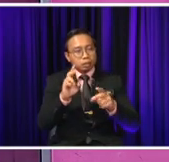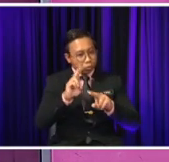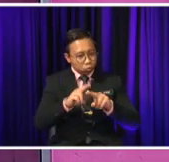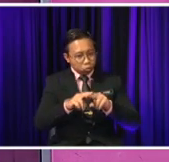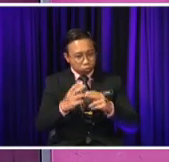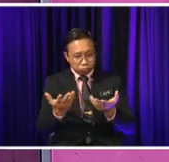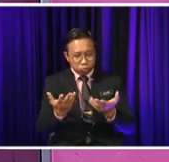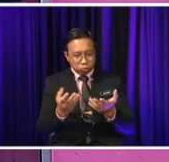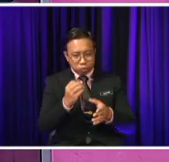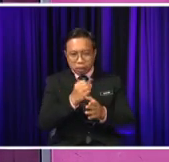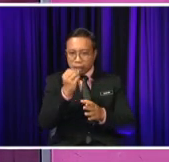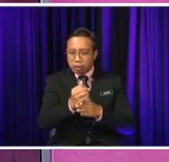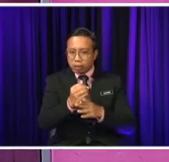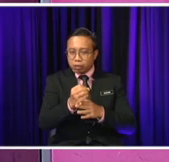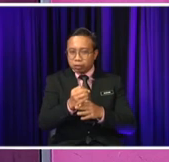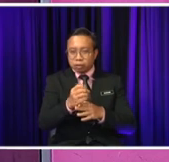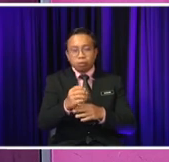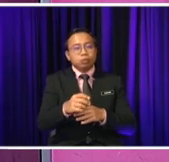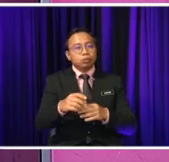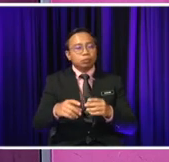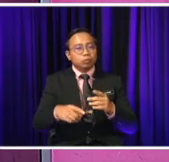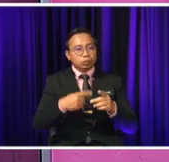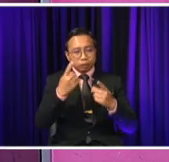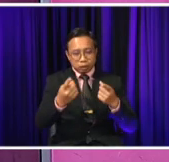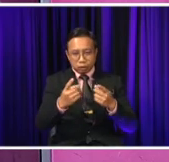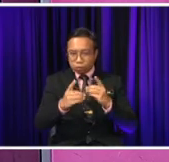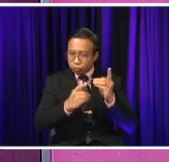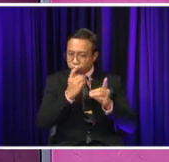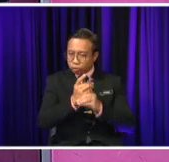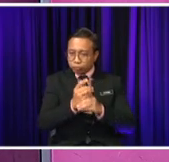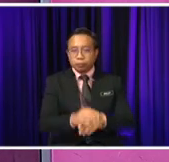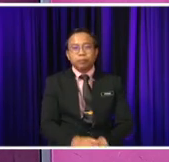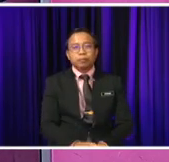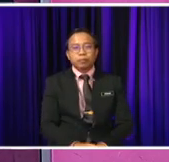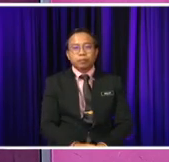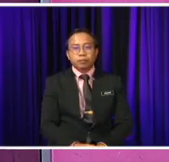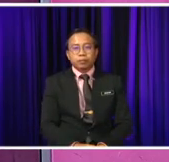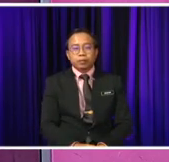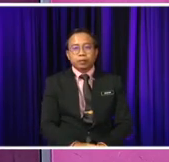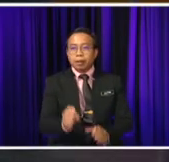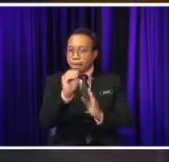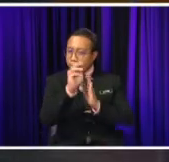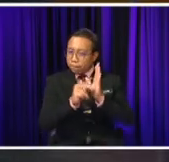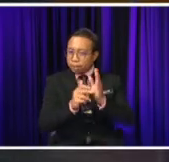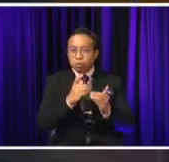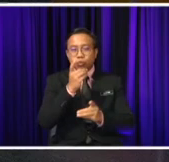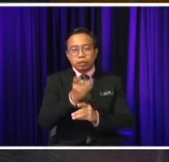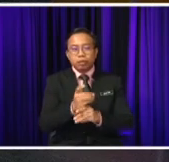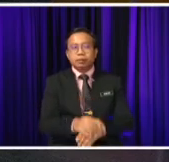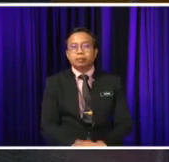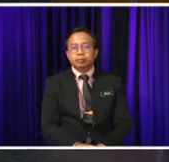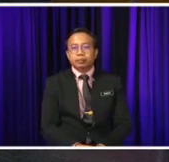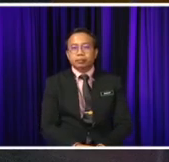di dekat situ ataupun enak mendunia kalau dikata bahwasan tubuh mestilah enggak capek ke tahap mendunia pada tadi